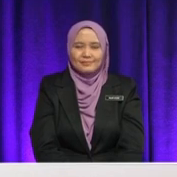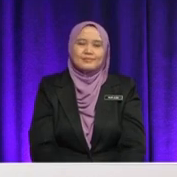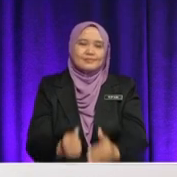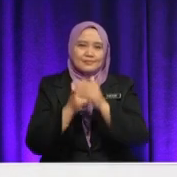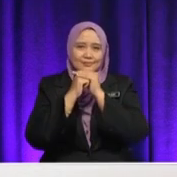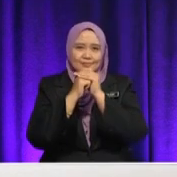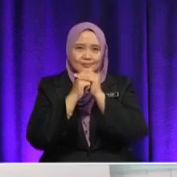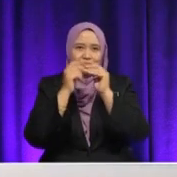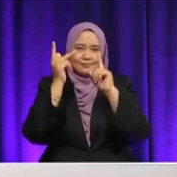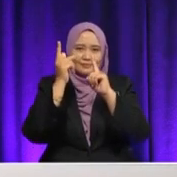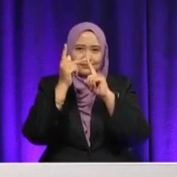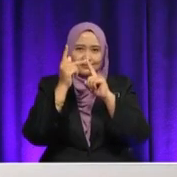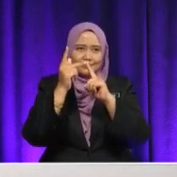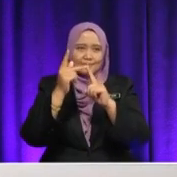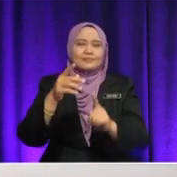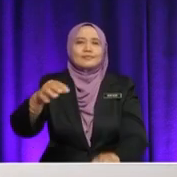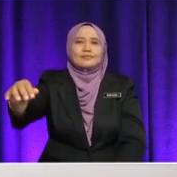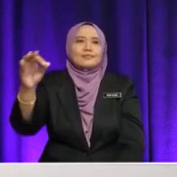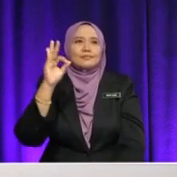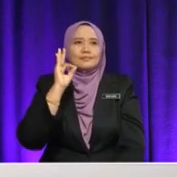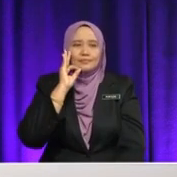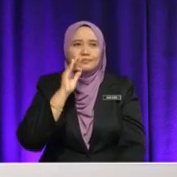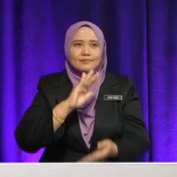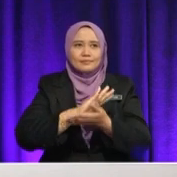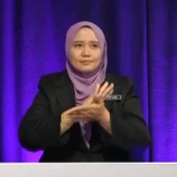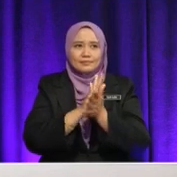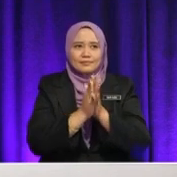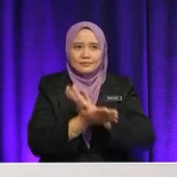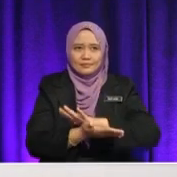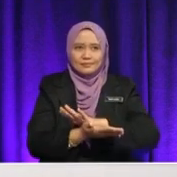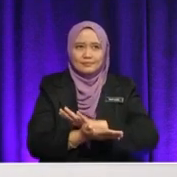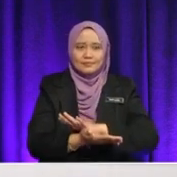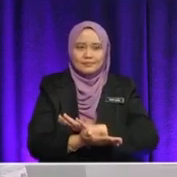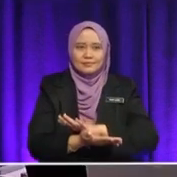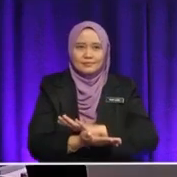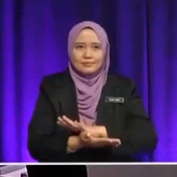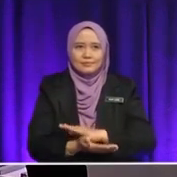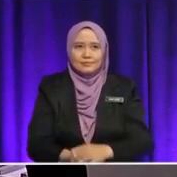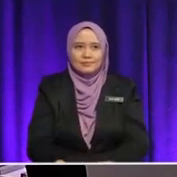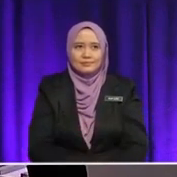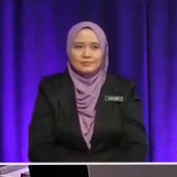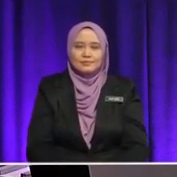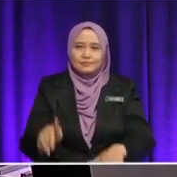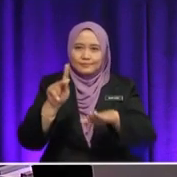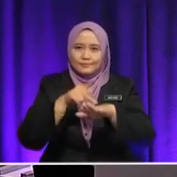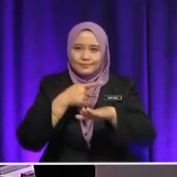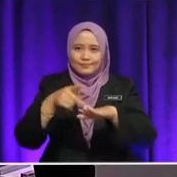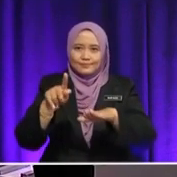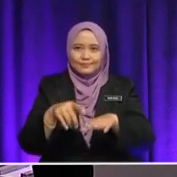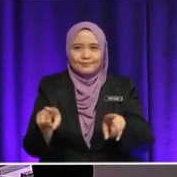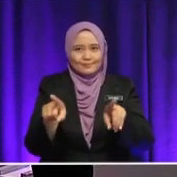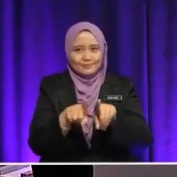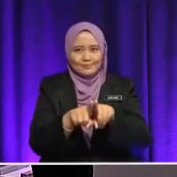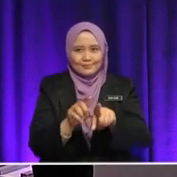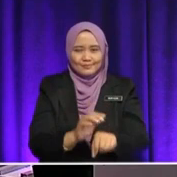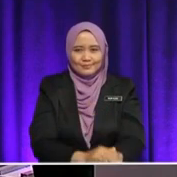vagina tepat uh menjawab soalan pantun menggunakan pantulnya membeli pantun dengan pantun dan